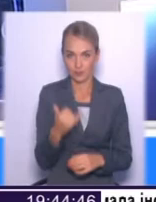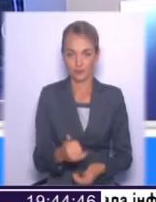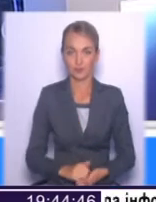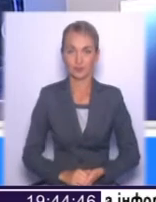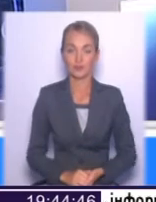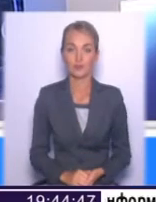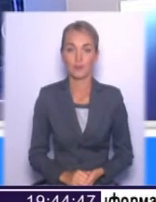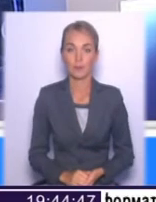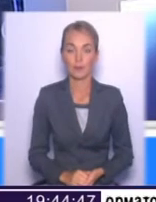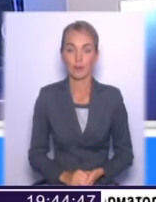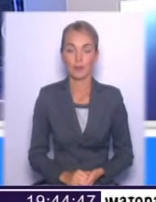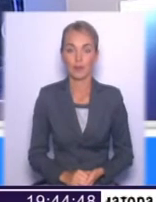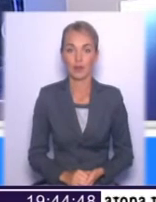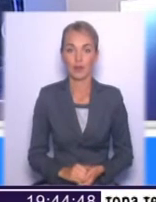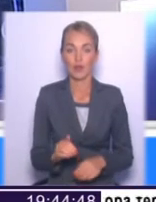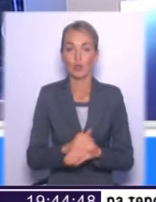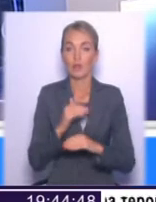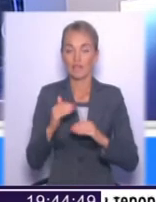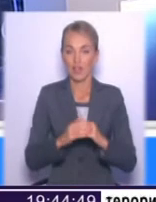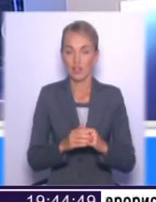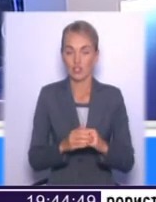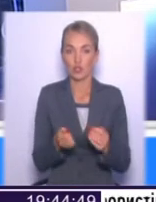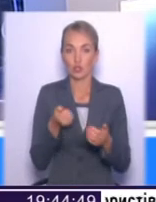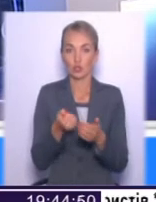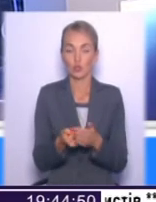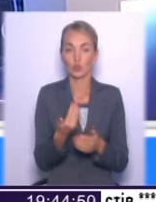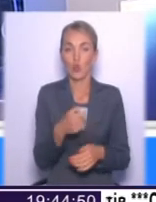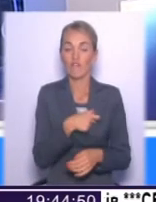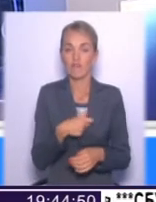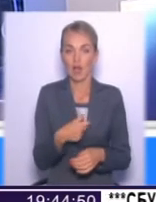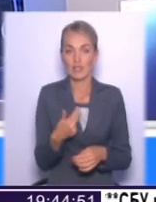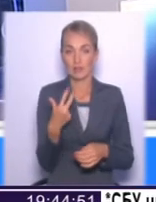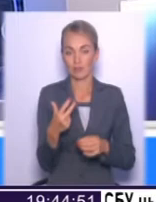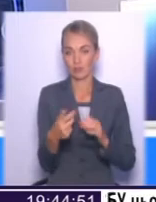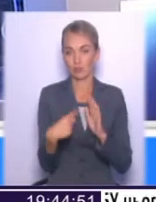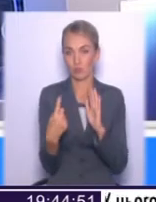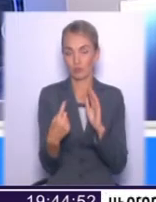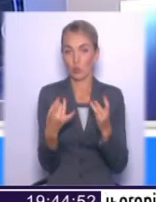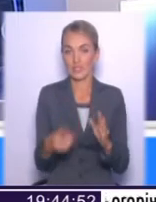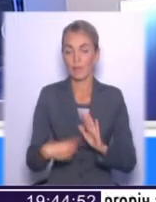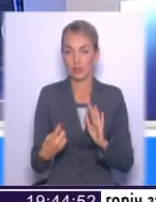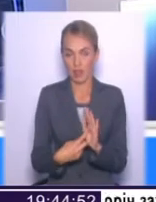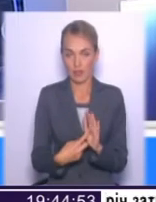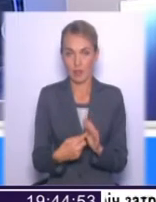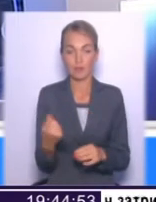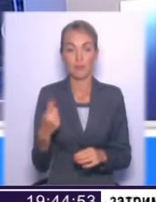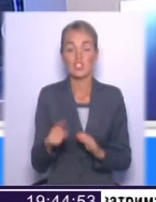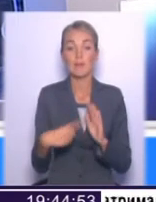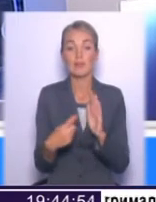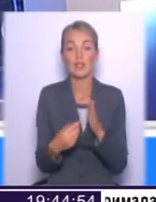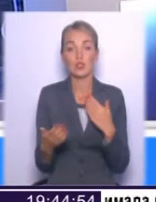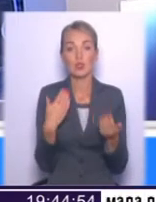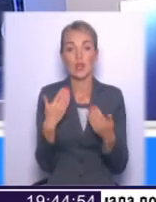Добрий. Максиме, доброго вечора. До вас 3 простих запитання, будь ласка. Перше запитання стосується